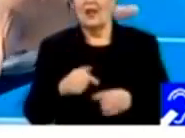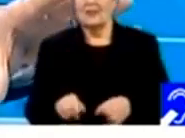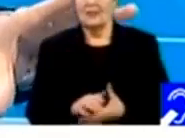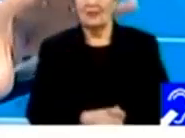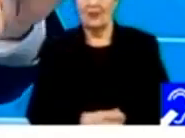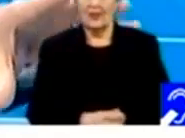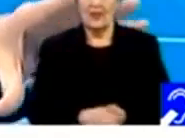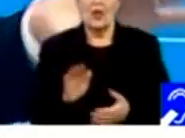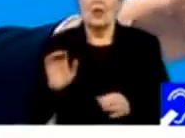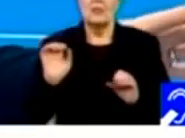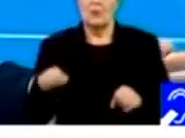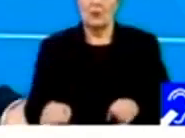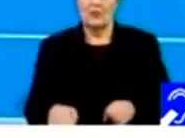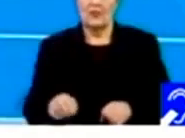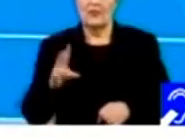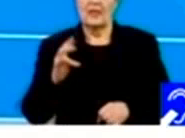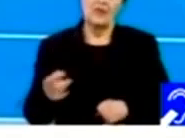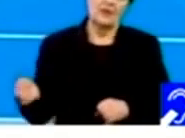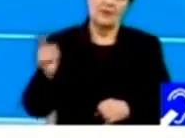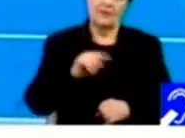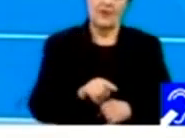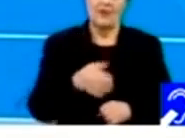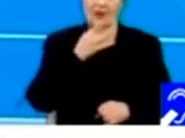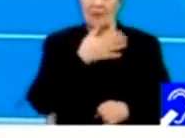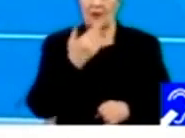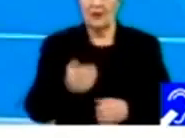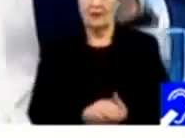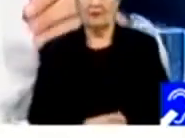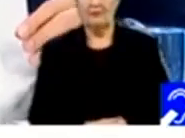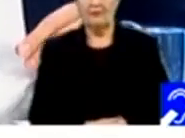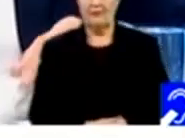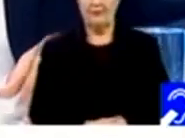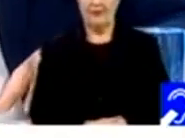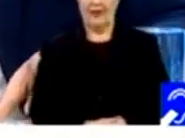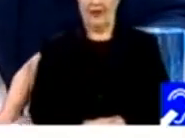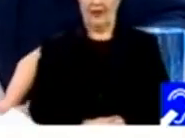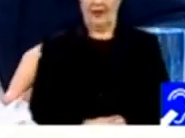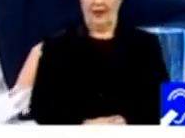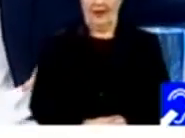Ceban, acum să-i oferim posibilitatea și domnului Năstase să vă adreseze o întrebare, pentru că mai avem și alte subiecte.